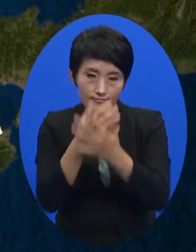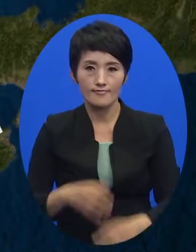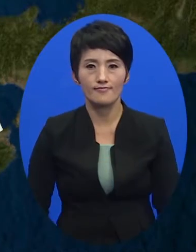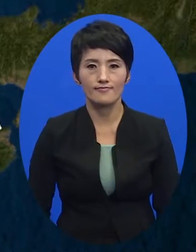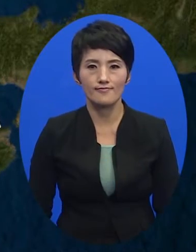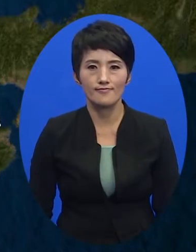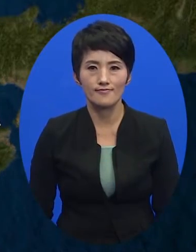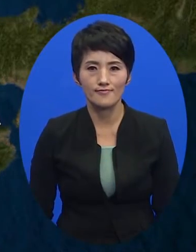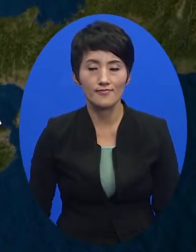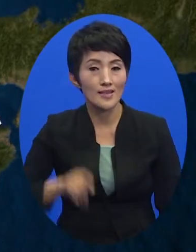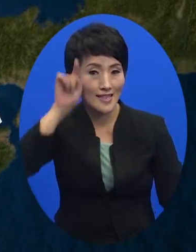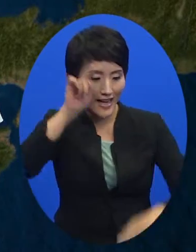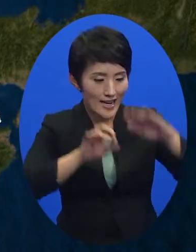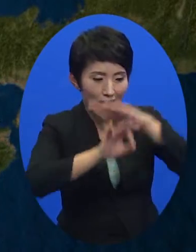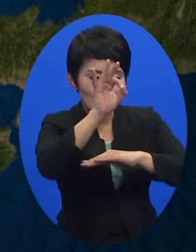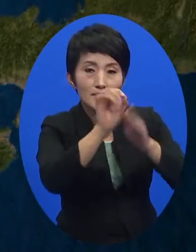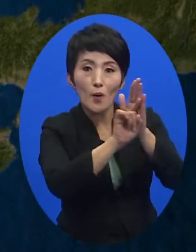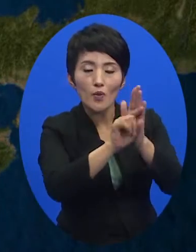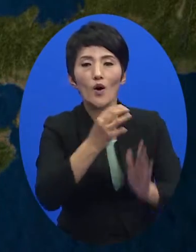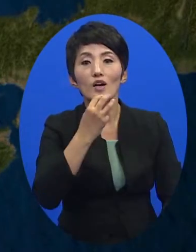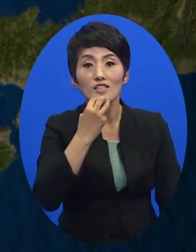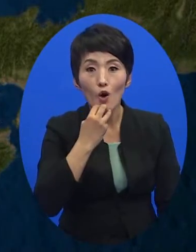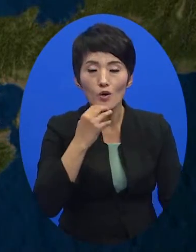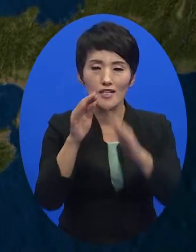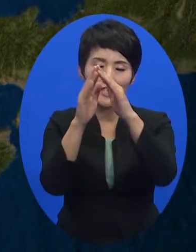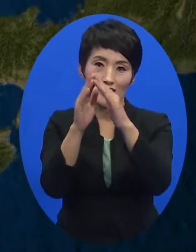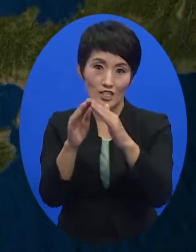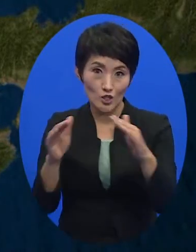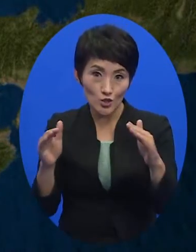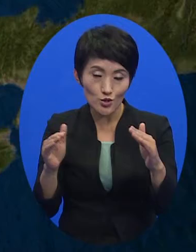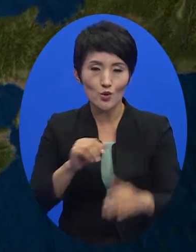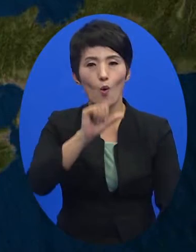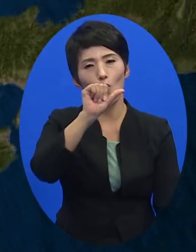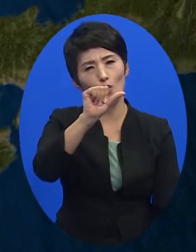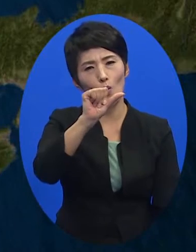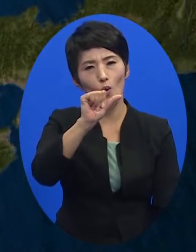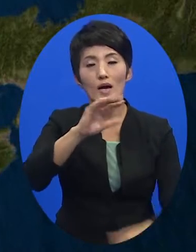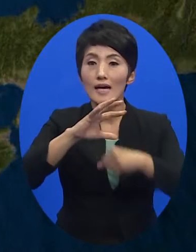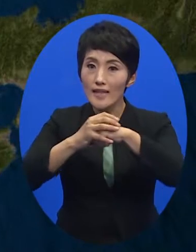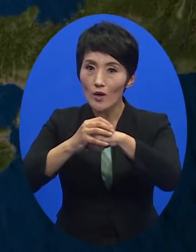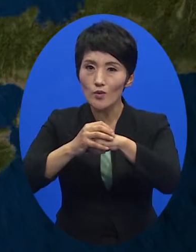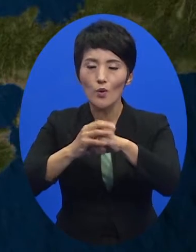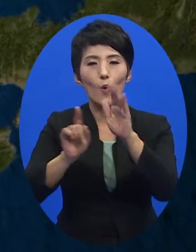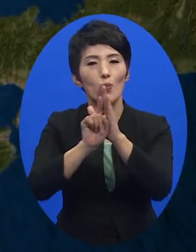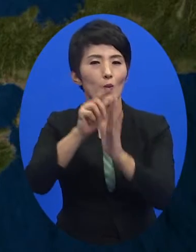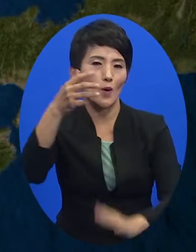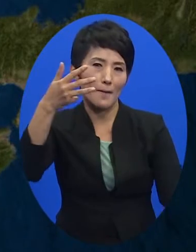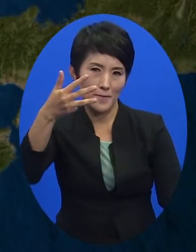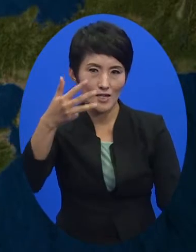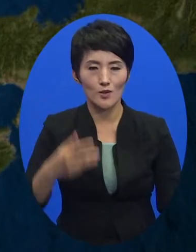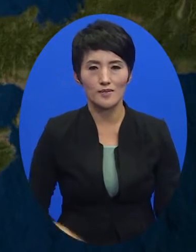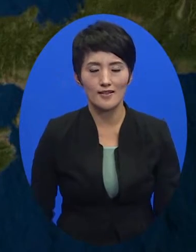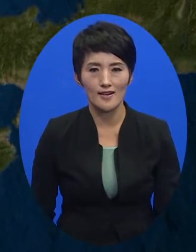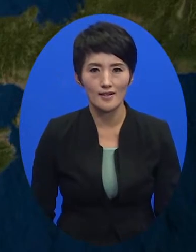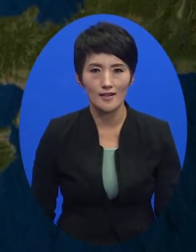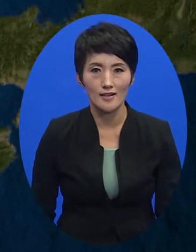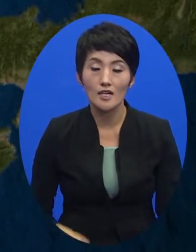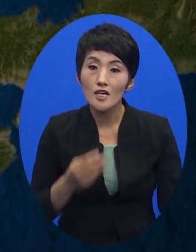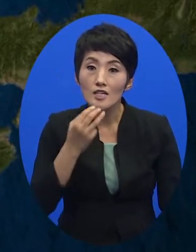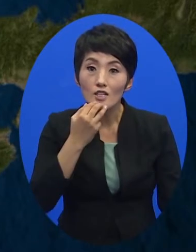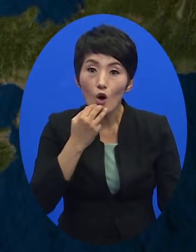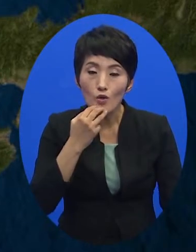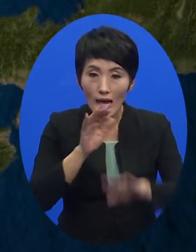곳도 있겠습니다. 내일 아침 최저 기온은 서울과 전주가 5도, 대구가 8도 예상됩니다. 낮 최고